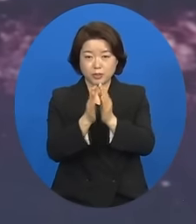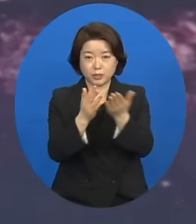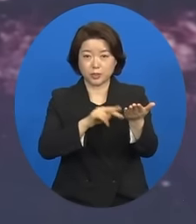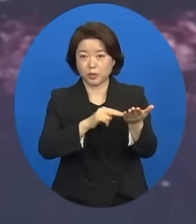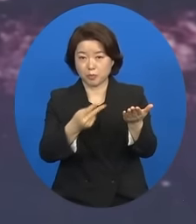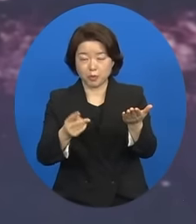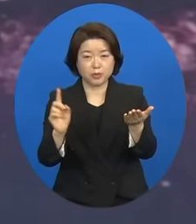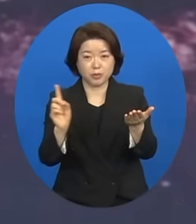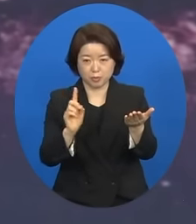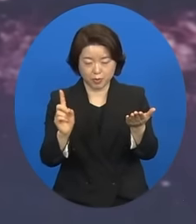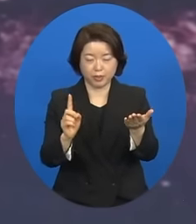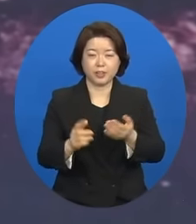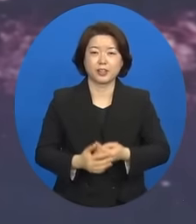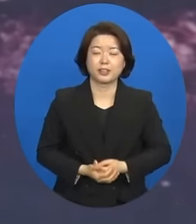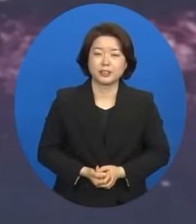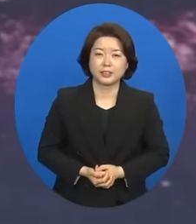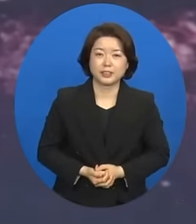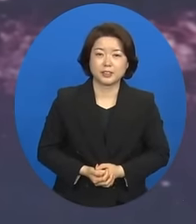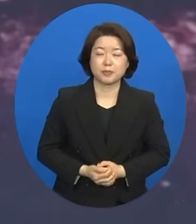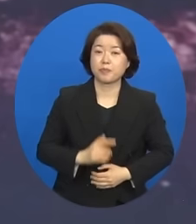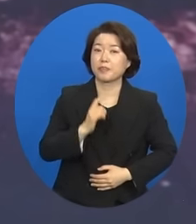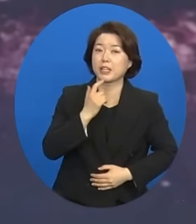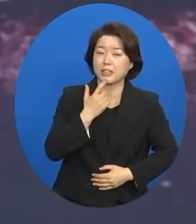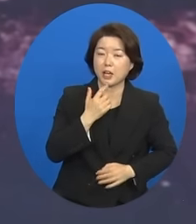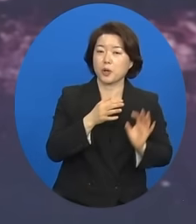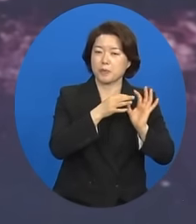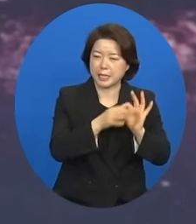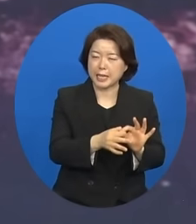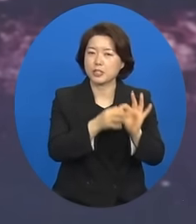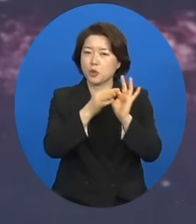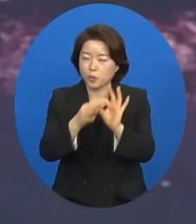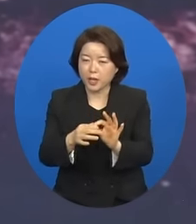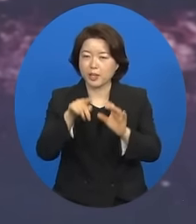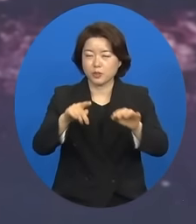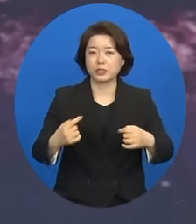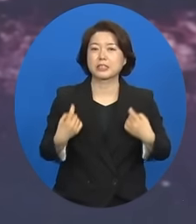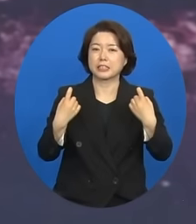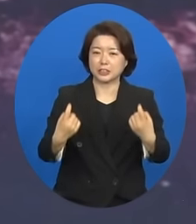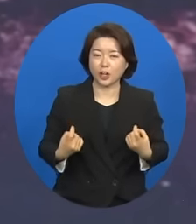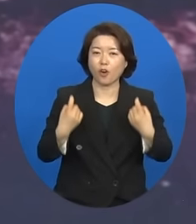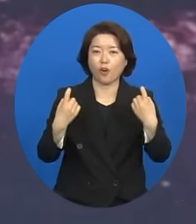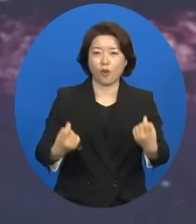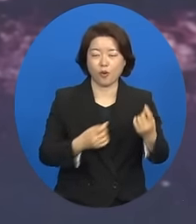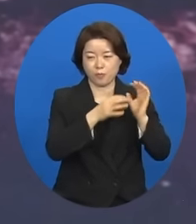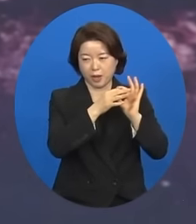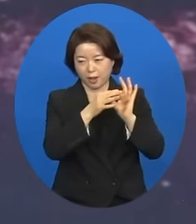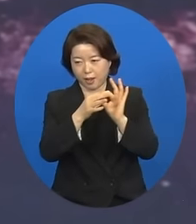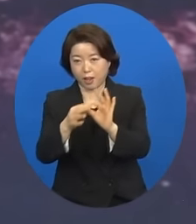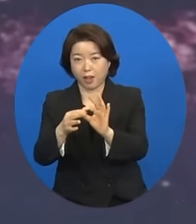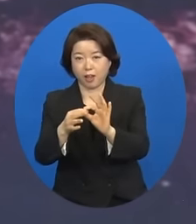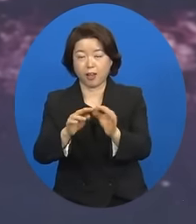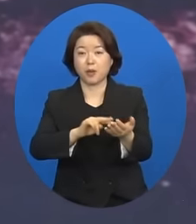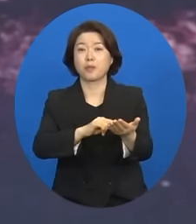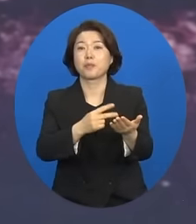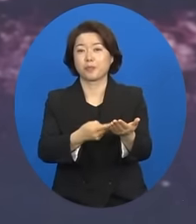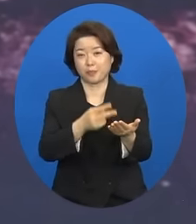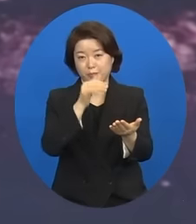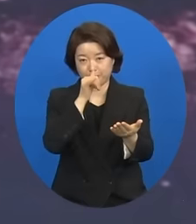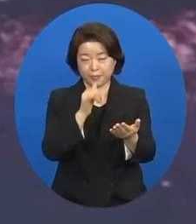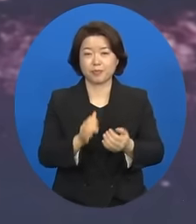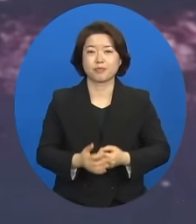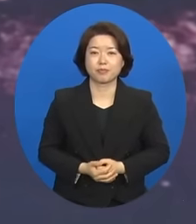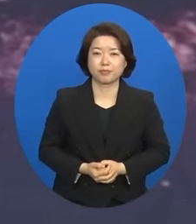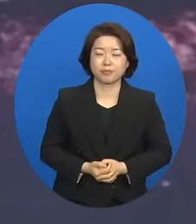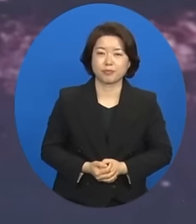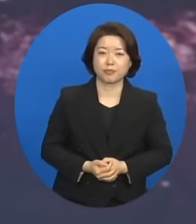말씀합니다 번역하면 야은 계속해서 그의 여정을 이어갔다 이렇게 번역을 합니다